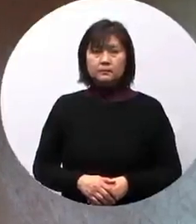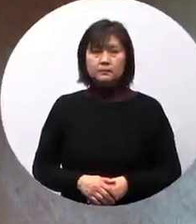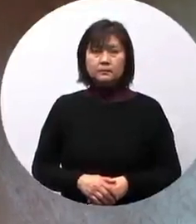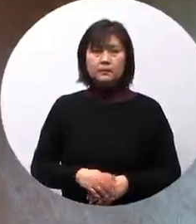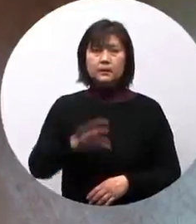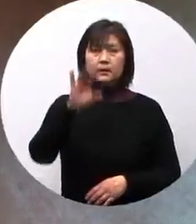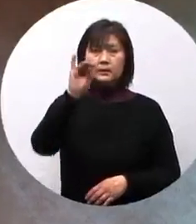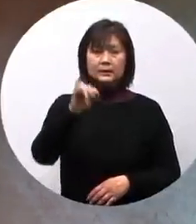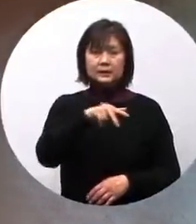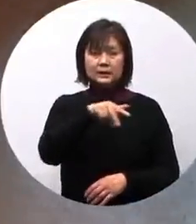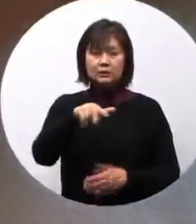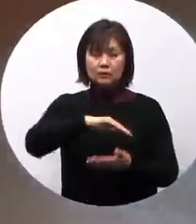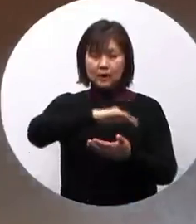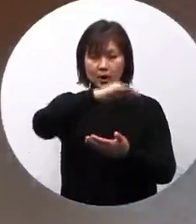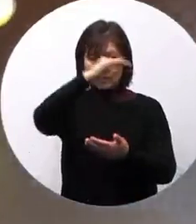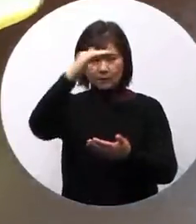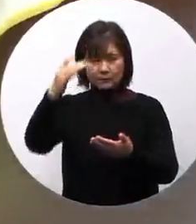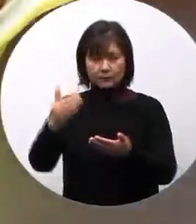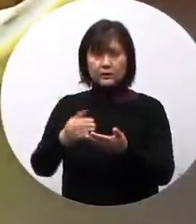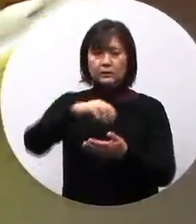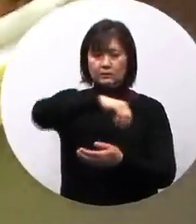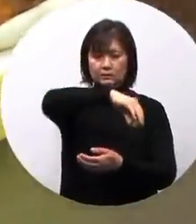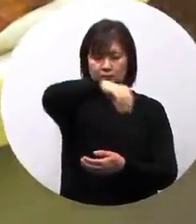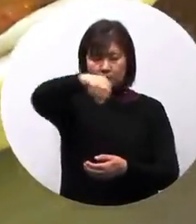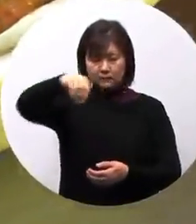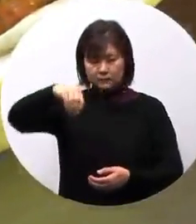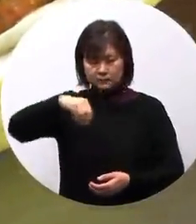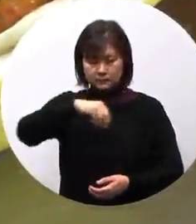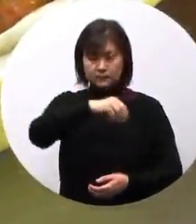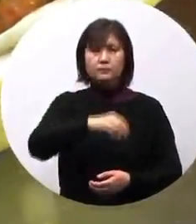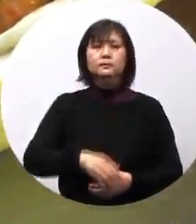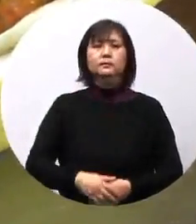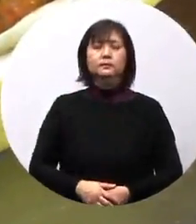チーズをたっぷり乗せていきます。